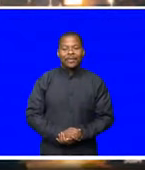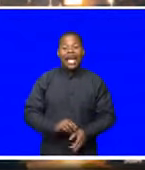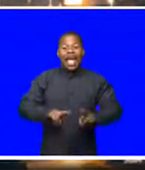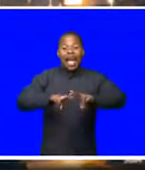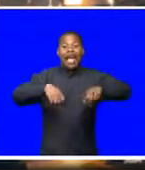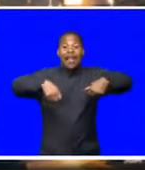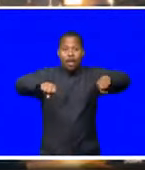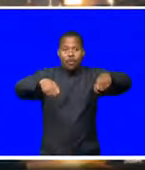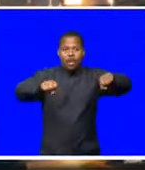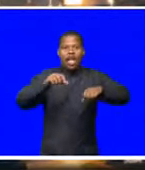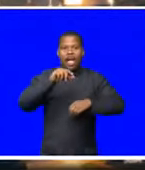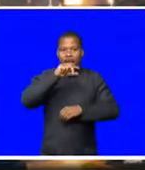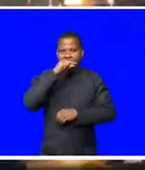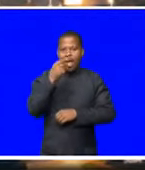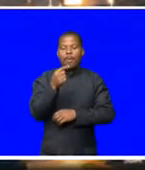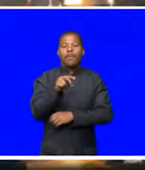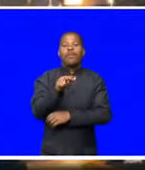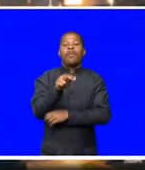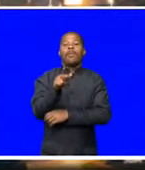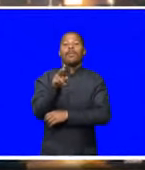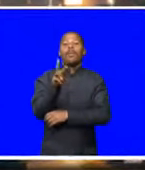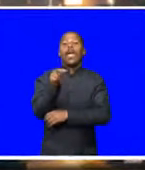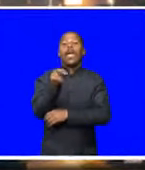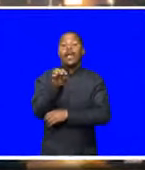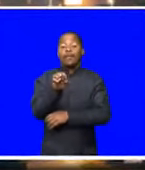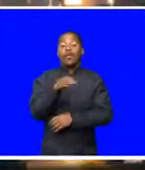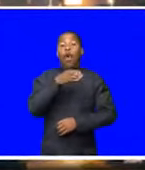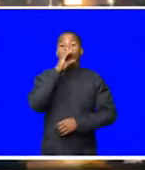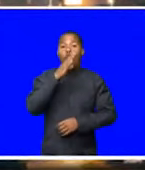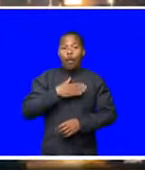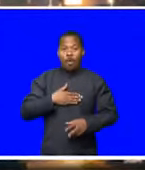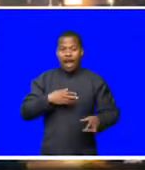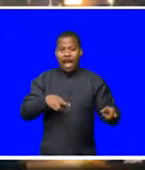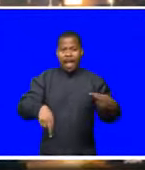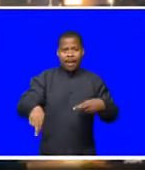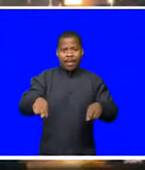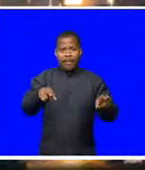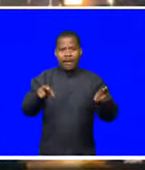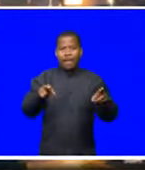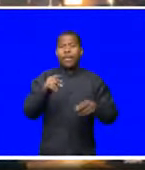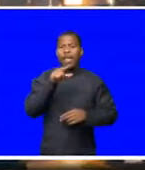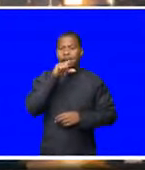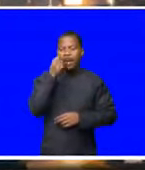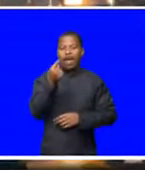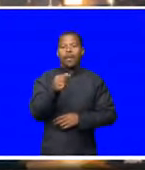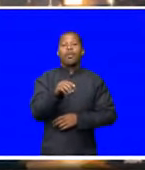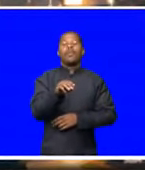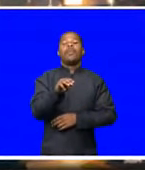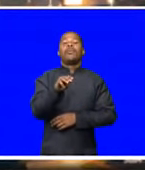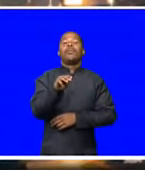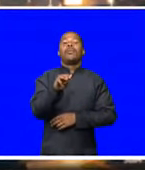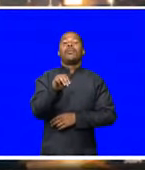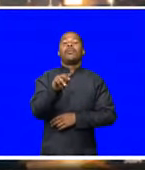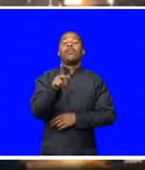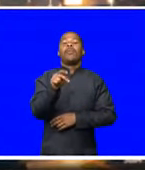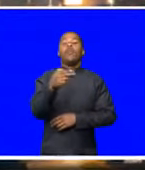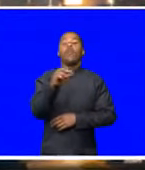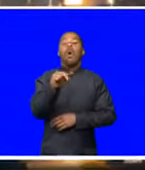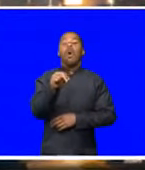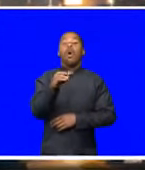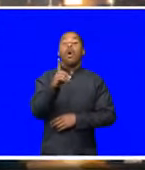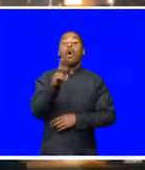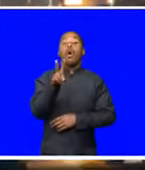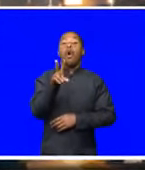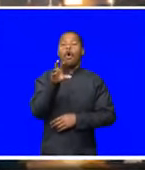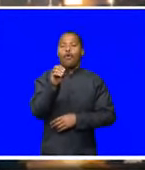lokwatiwa ngemkhondo endzaweni yasenkweni ugcoleke ugola tinsethe kulandzela ke timvula letichubekako nekuyithela ke kulamalanga intuna yengundla